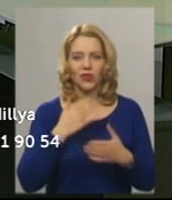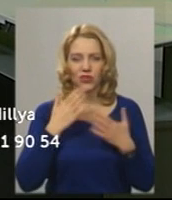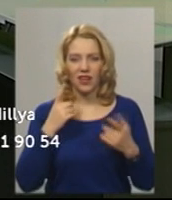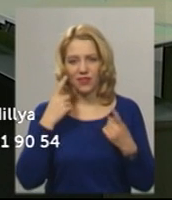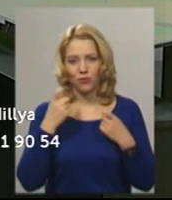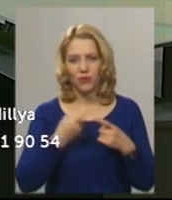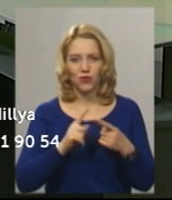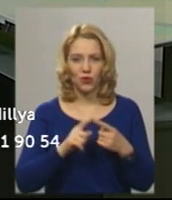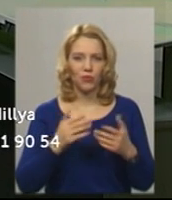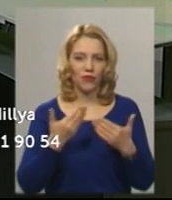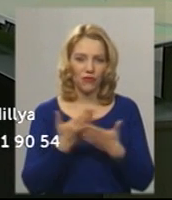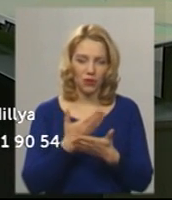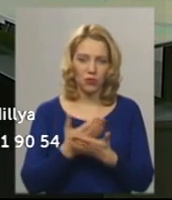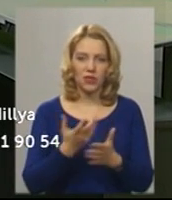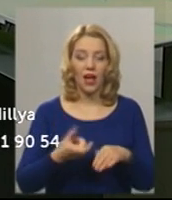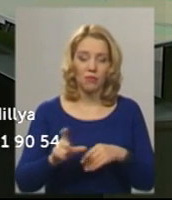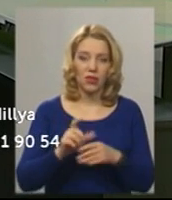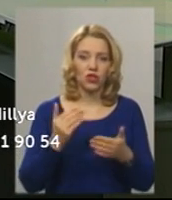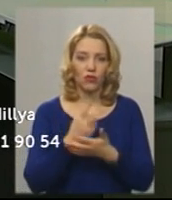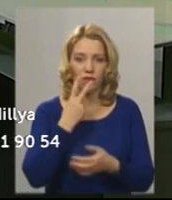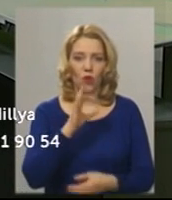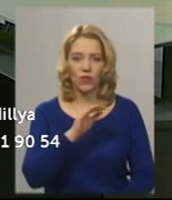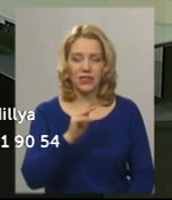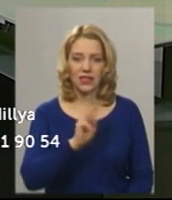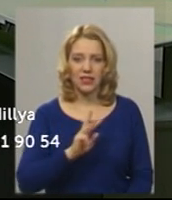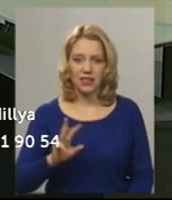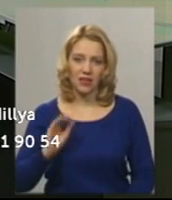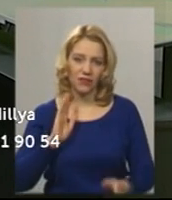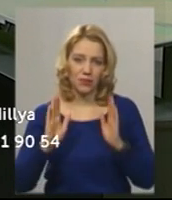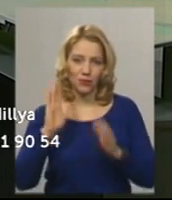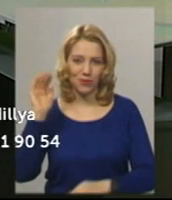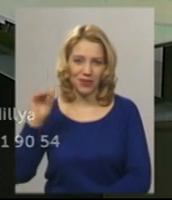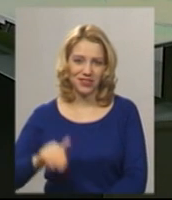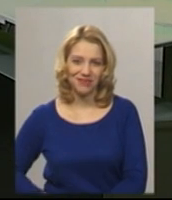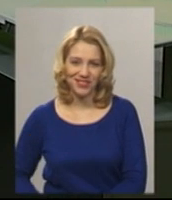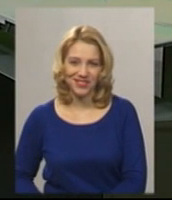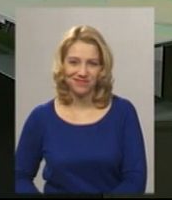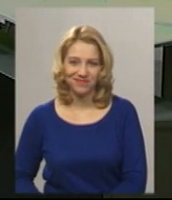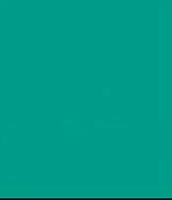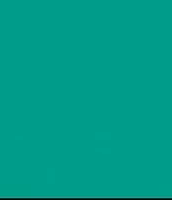інформація цього випуску. Більше новин знаходьте на нашому офіційному сайті та на сторінці у Фейсбук. Побачимось.